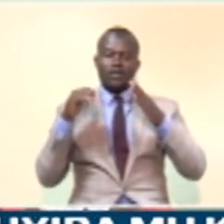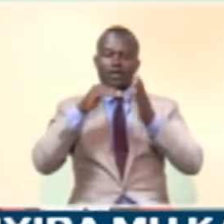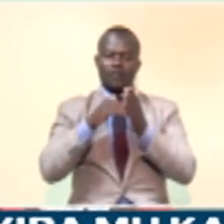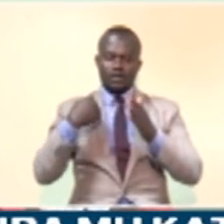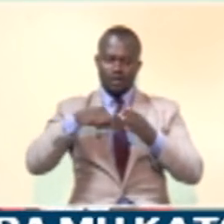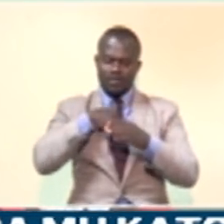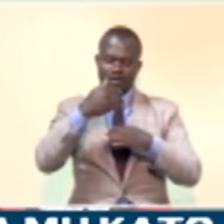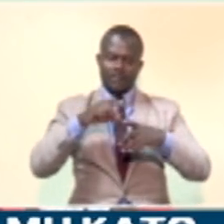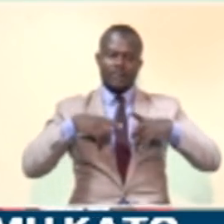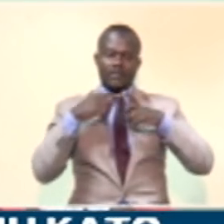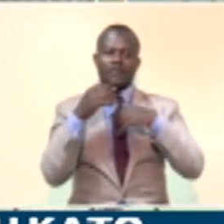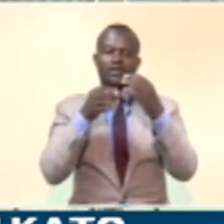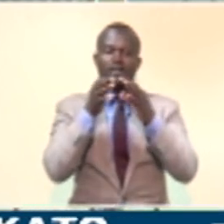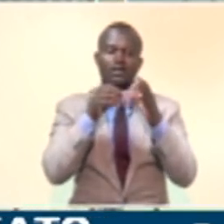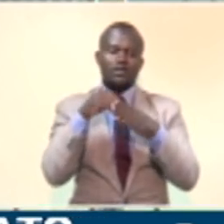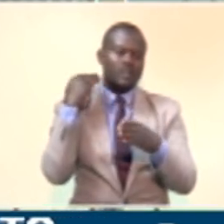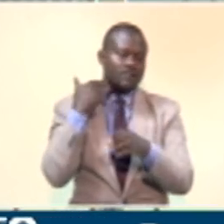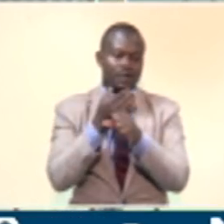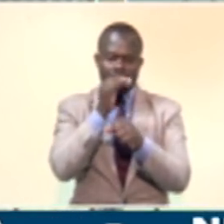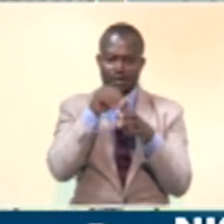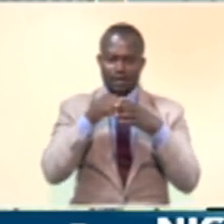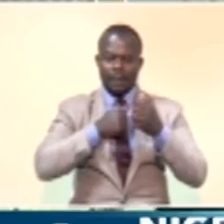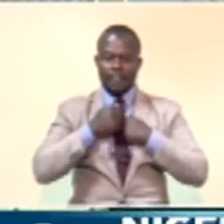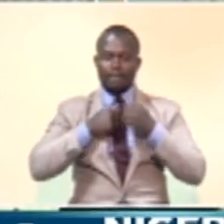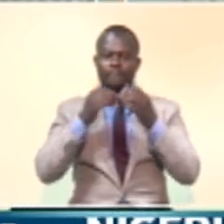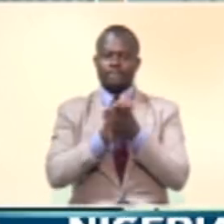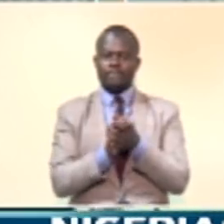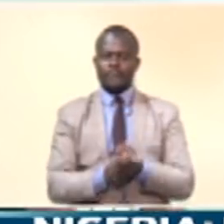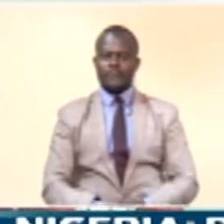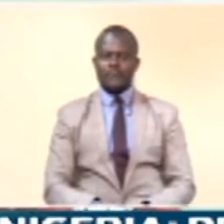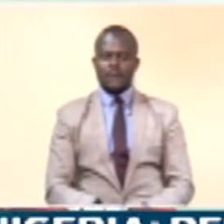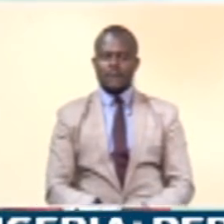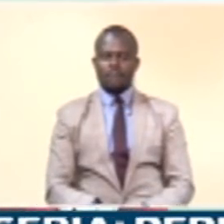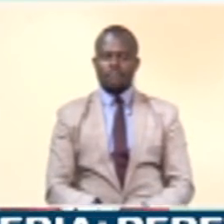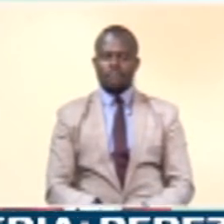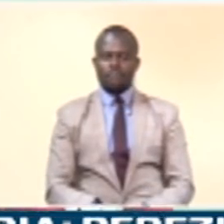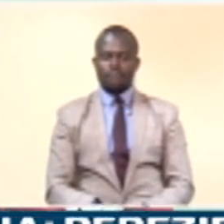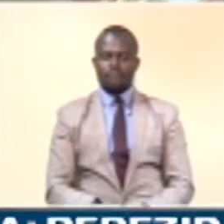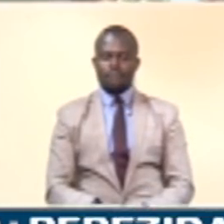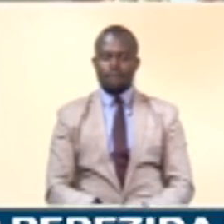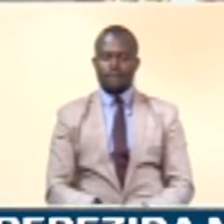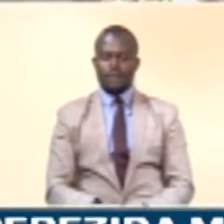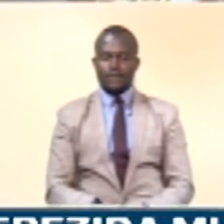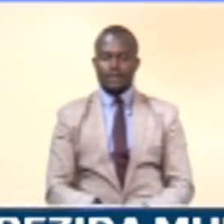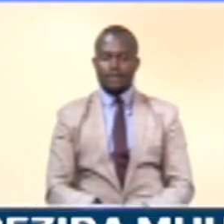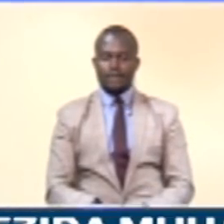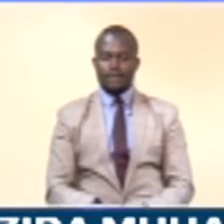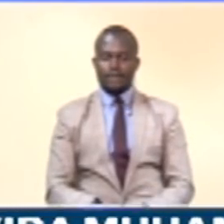se turacyariho nacyo kivuga kuri genocide yakorewe abatutsi mu Rwanda Bienvenue le Dame Tutsi Televiziyo Rwanda i